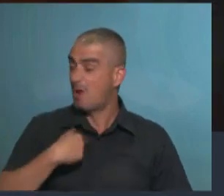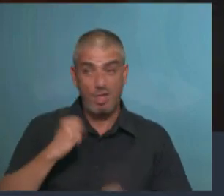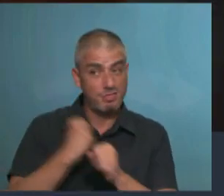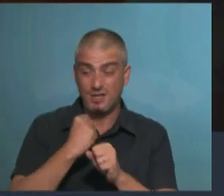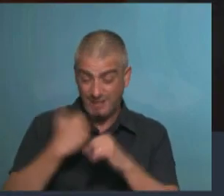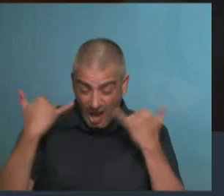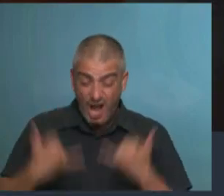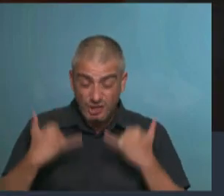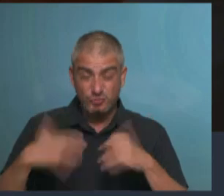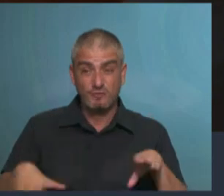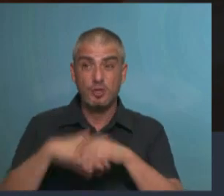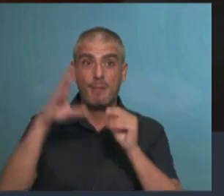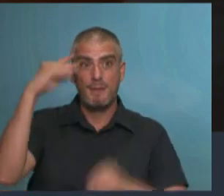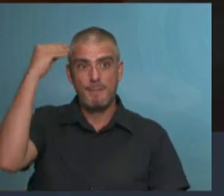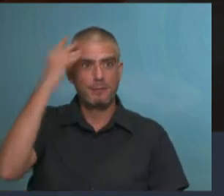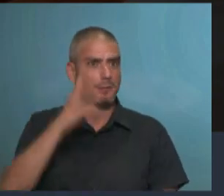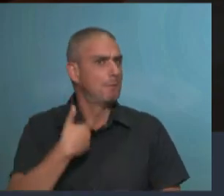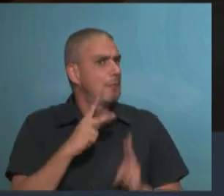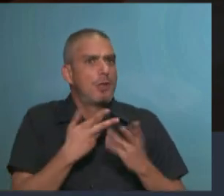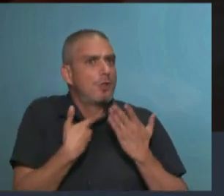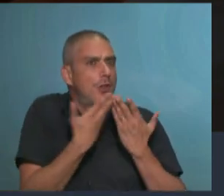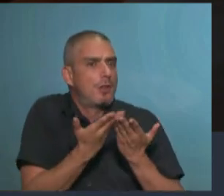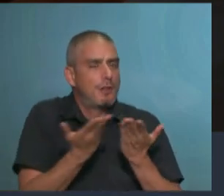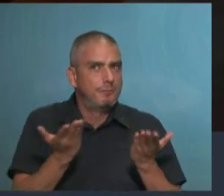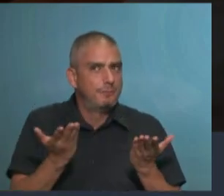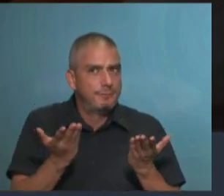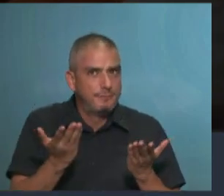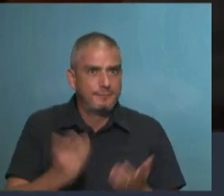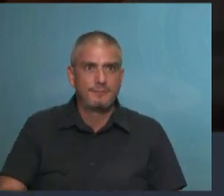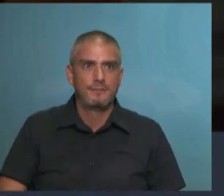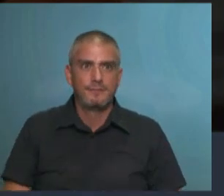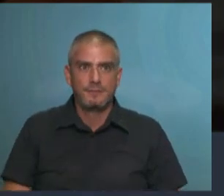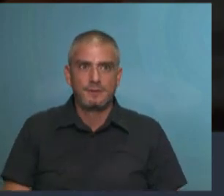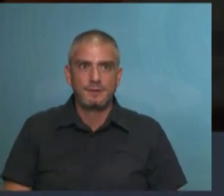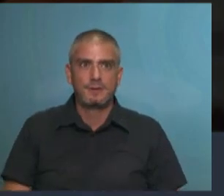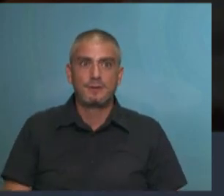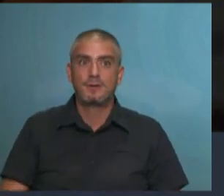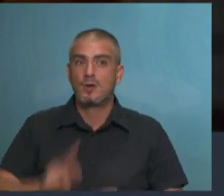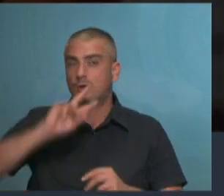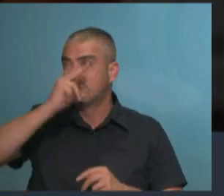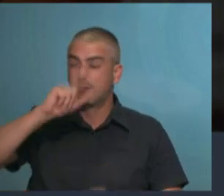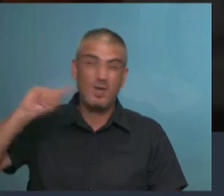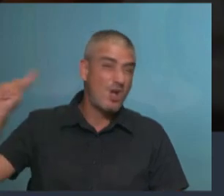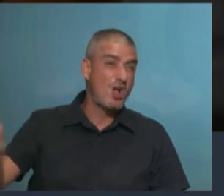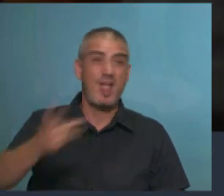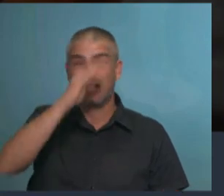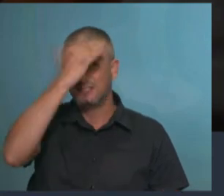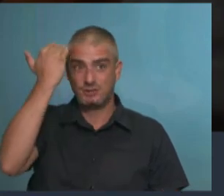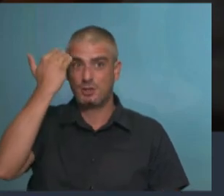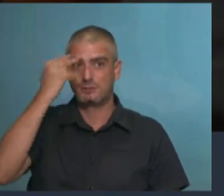עם הפלסטינאים... מה אנחנו אומרים? אם לא נעשה עכשיו שלום עם הפלסטינאים... שוב פעם, כל הקיצונים